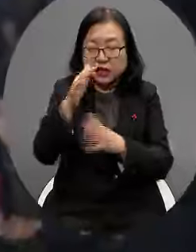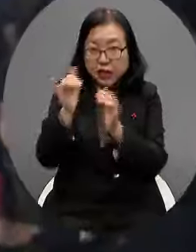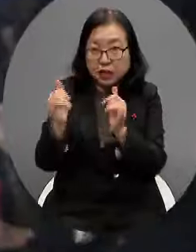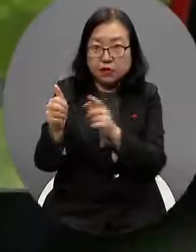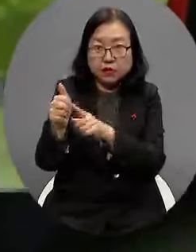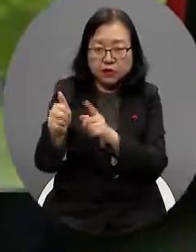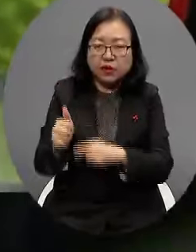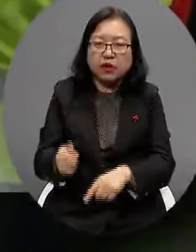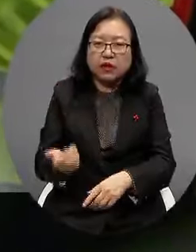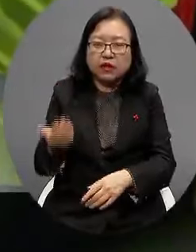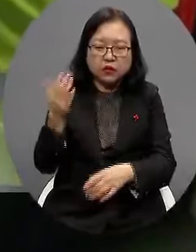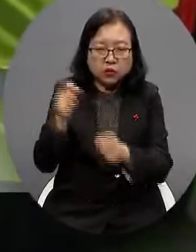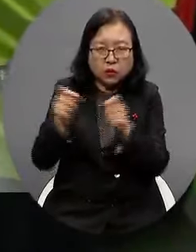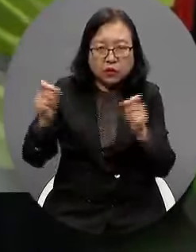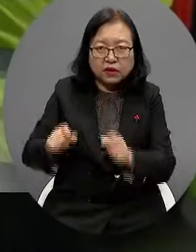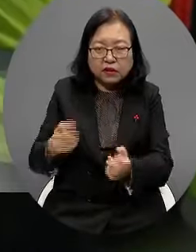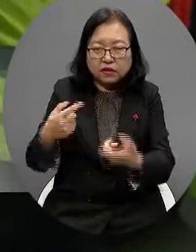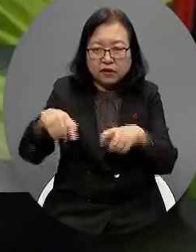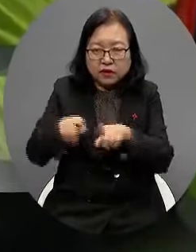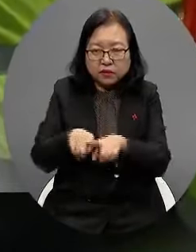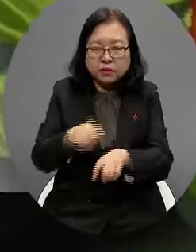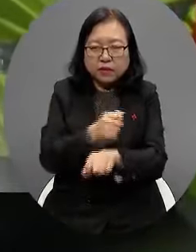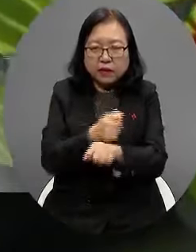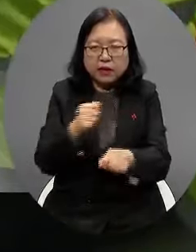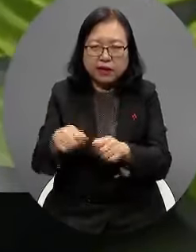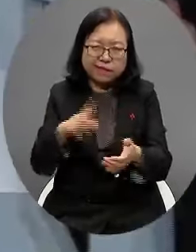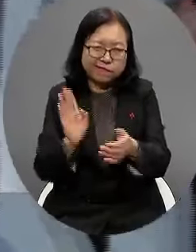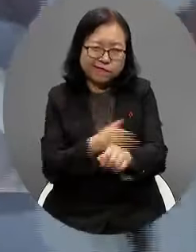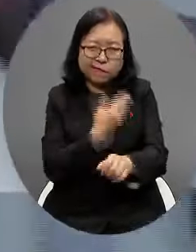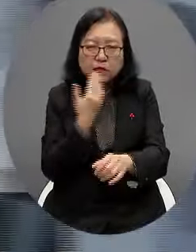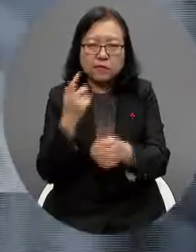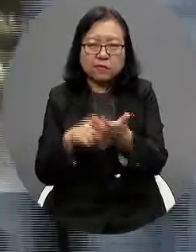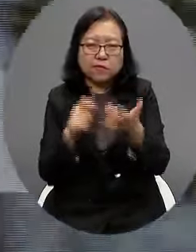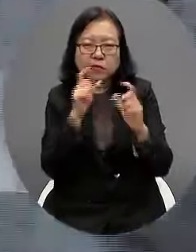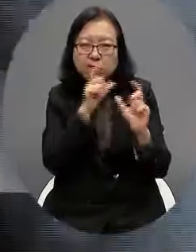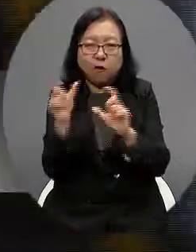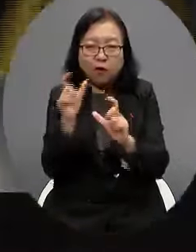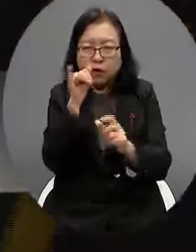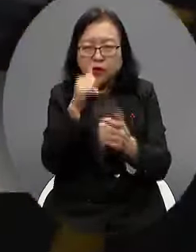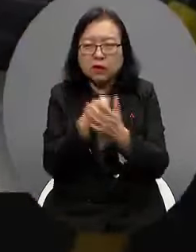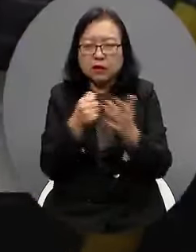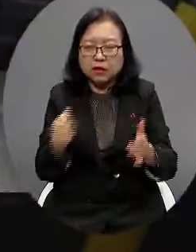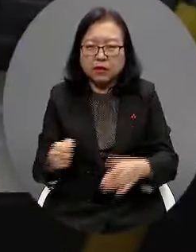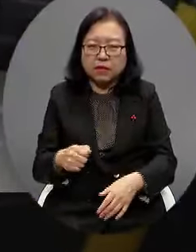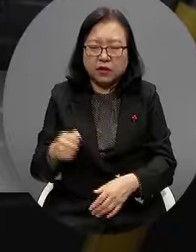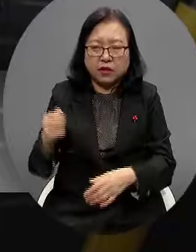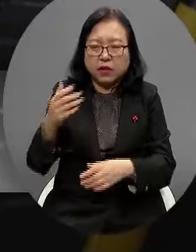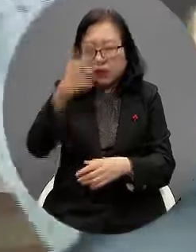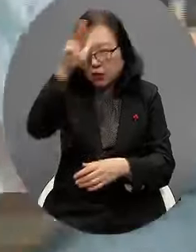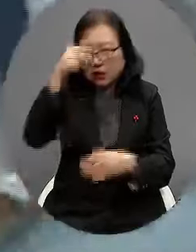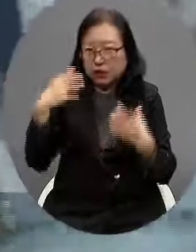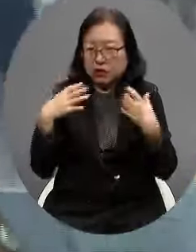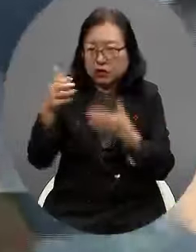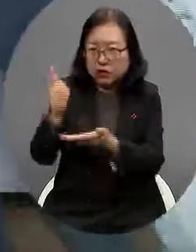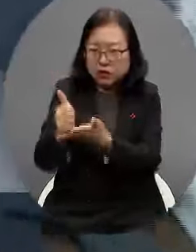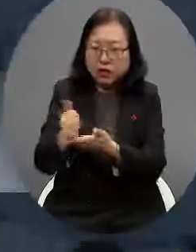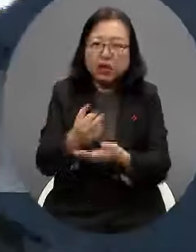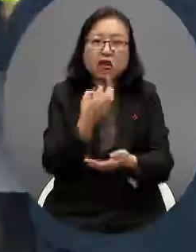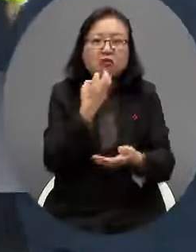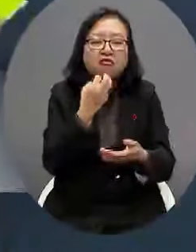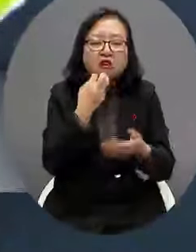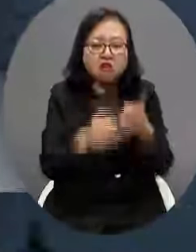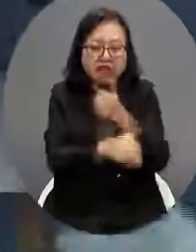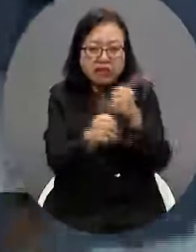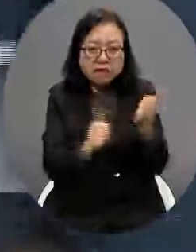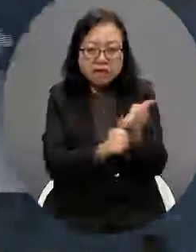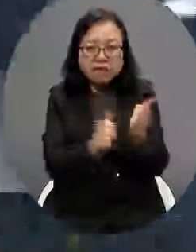전현직 동료들과 함께 부당한 개량을 집행했다며 조지호 경찰청장과 서울청 간부들을 내란